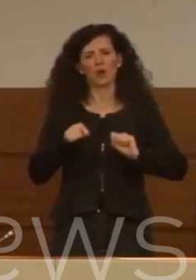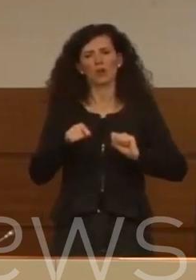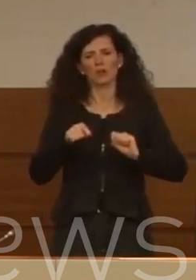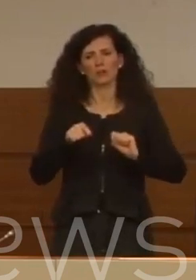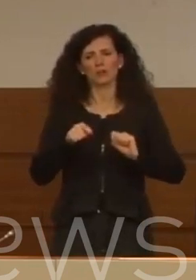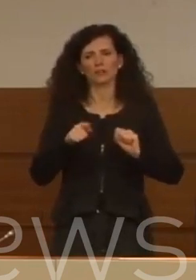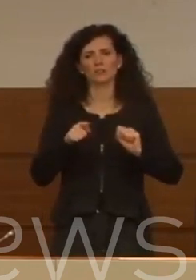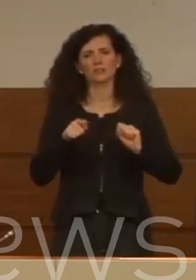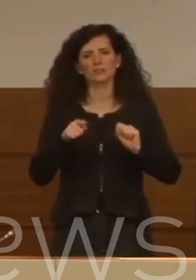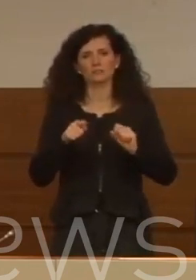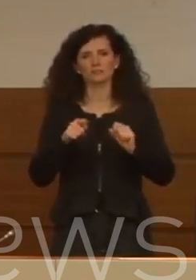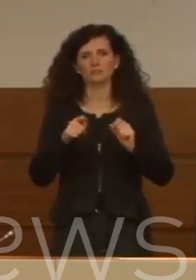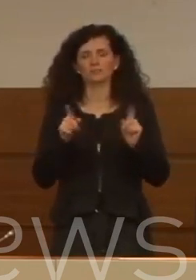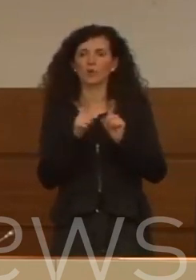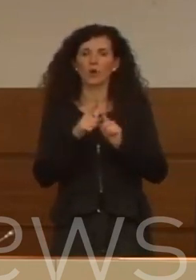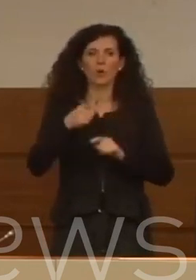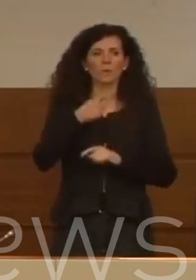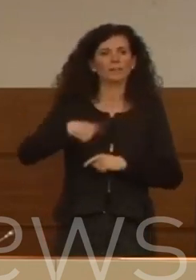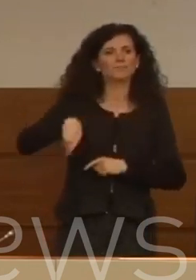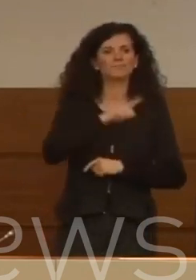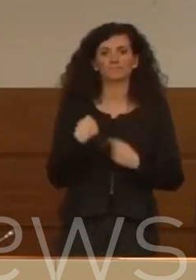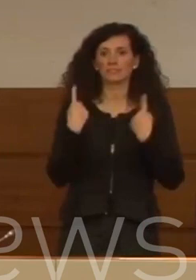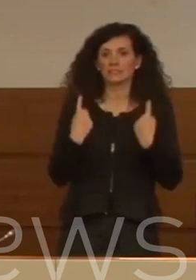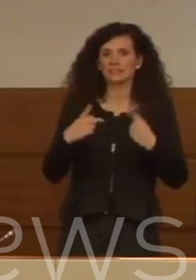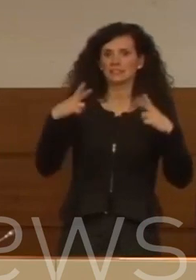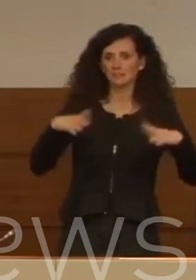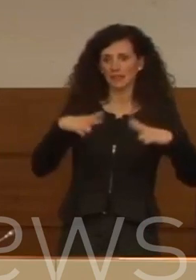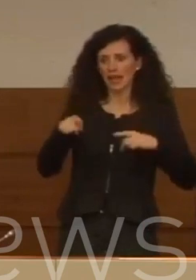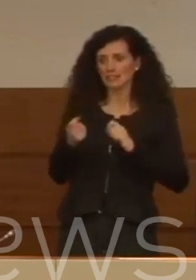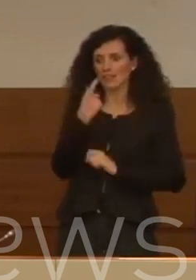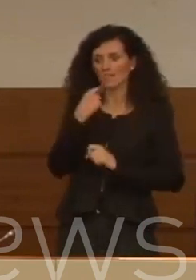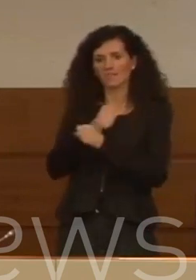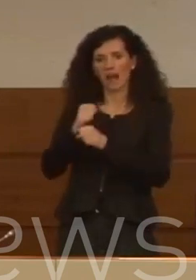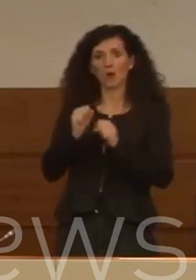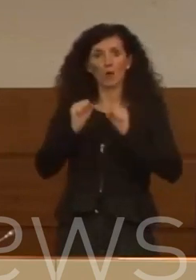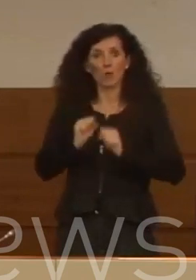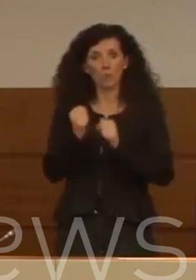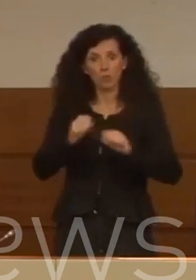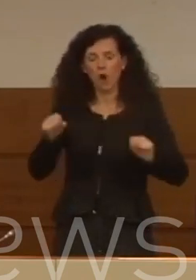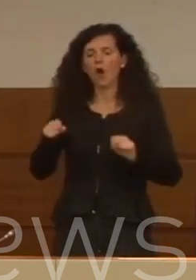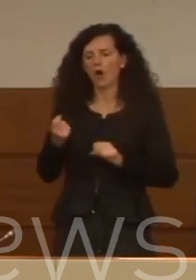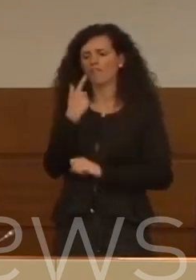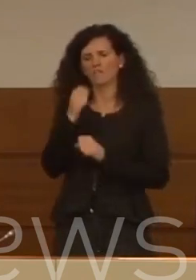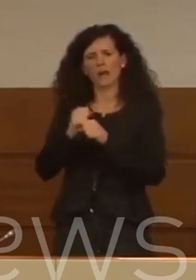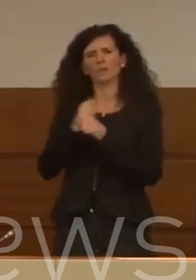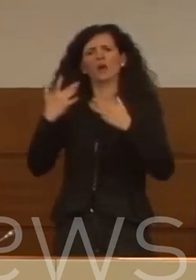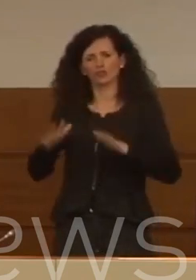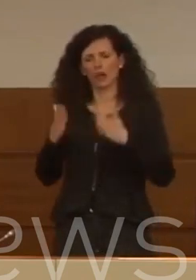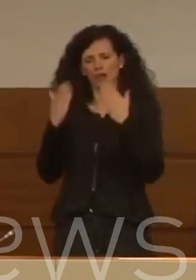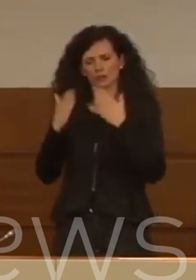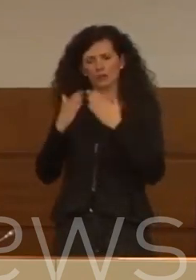generazione di alte aspettative su questo farmaco come un farmaco già studiato il farmaco è il tocilizumab